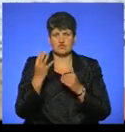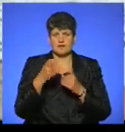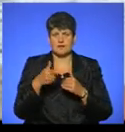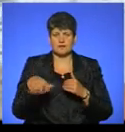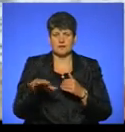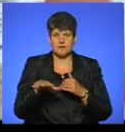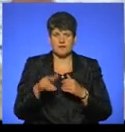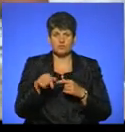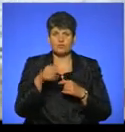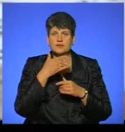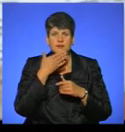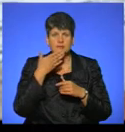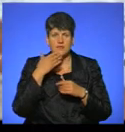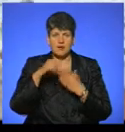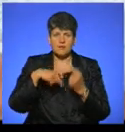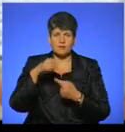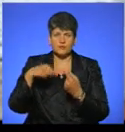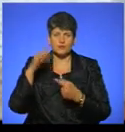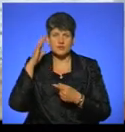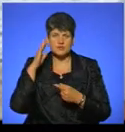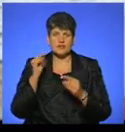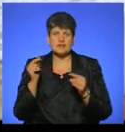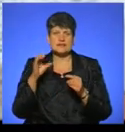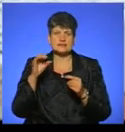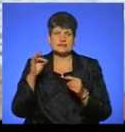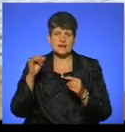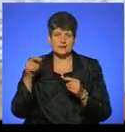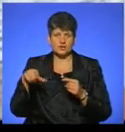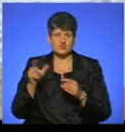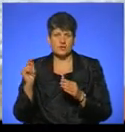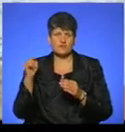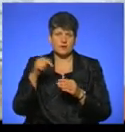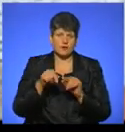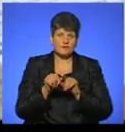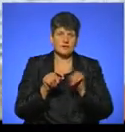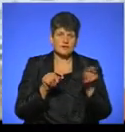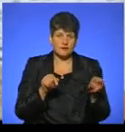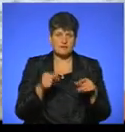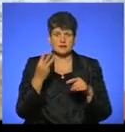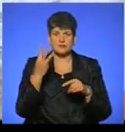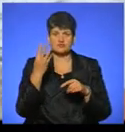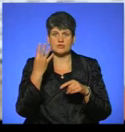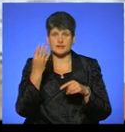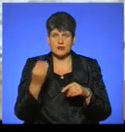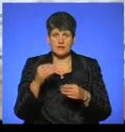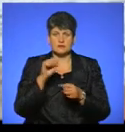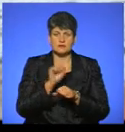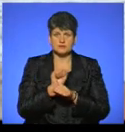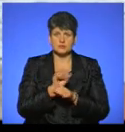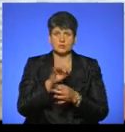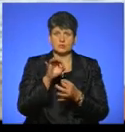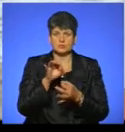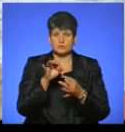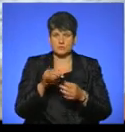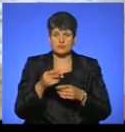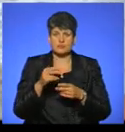Да, серед втікає, там витікає, але воно не тече глобально, як річка. І воно, якщо стоїть 3-4 дня, то самі розумієте, яка шкода. Мало